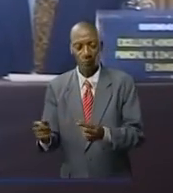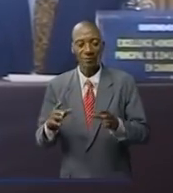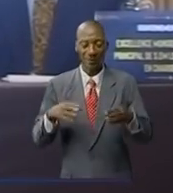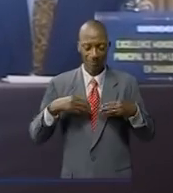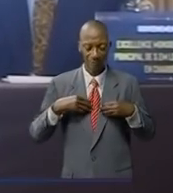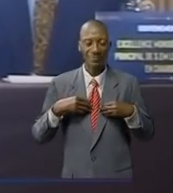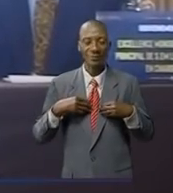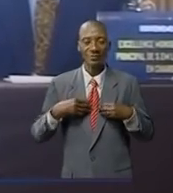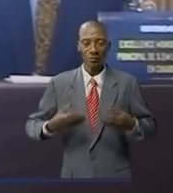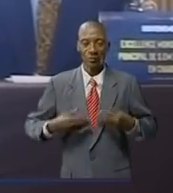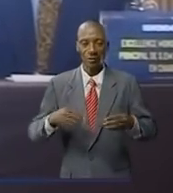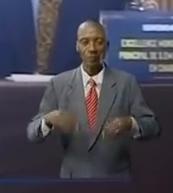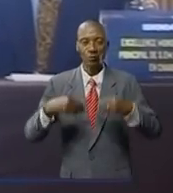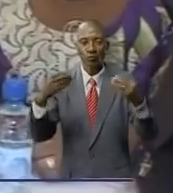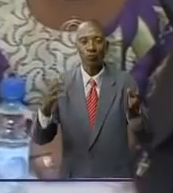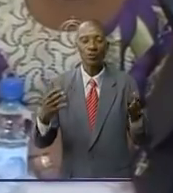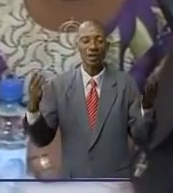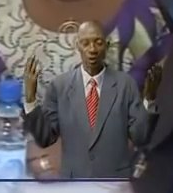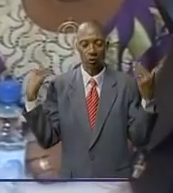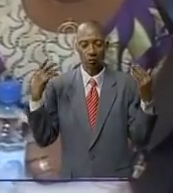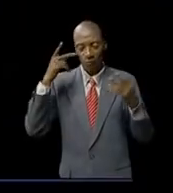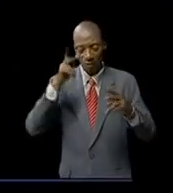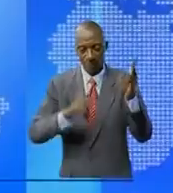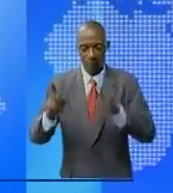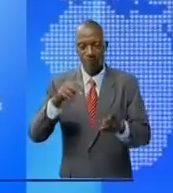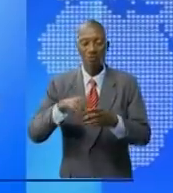potable au profit de la population de cette partie du territoire national.